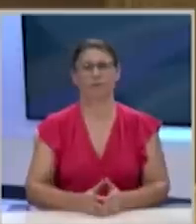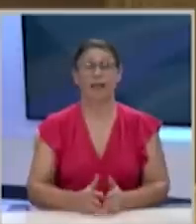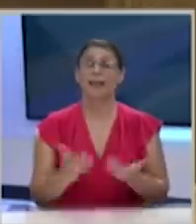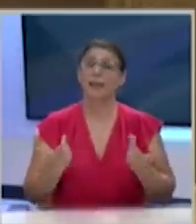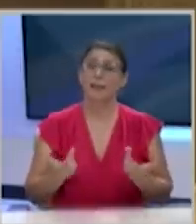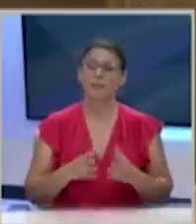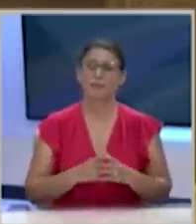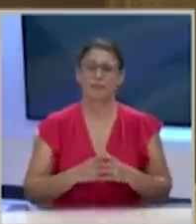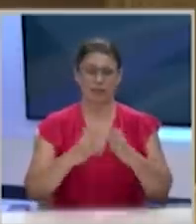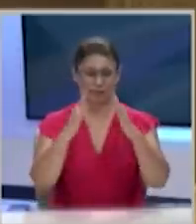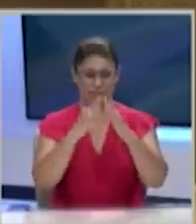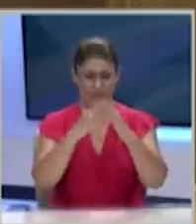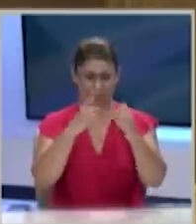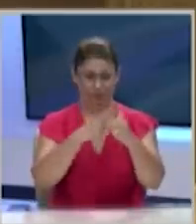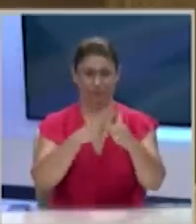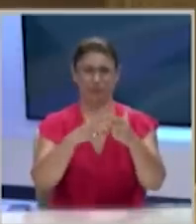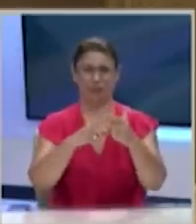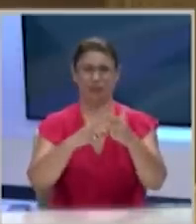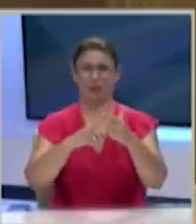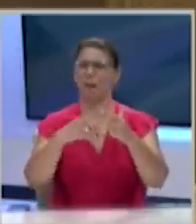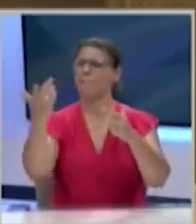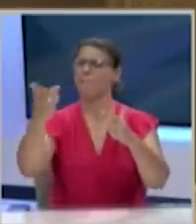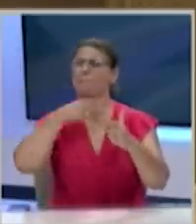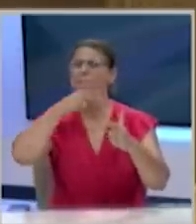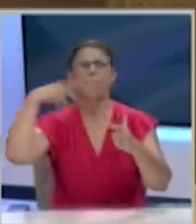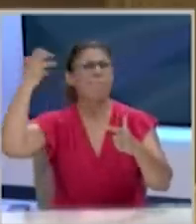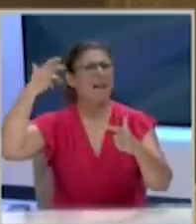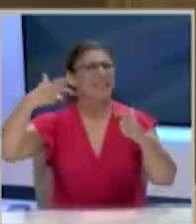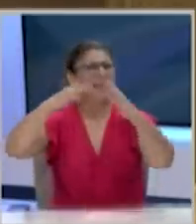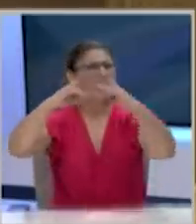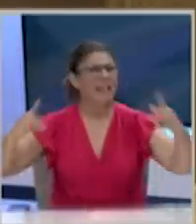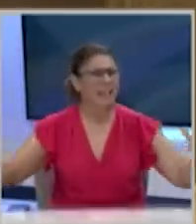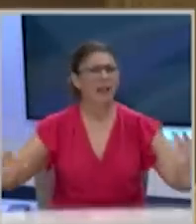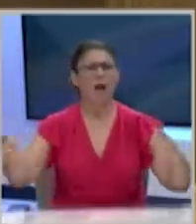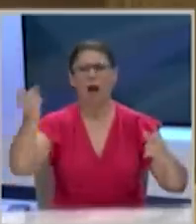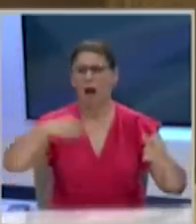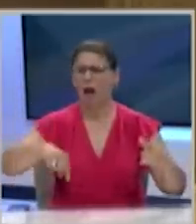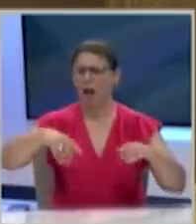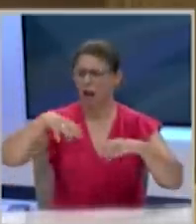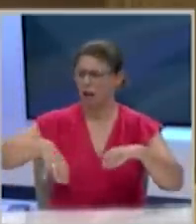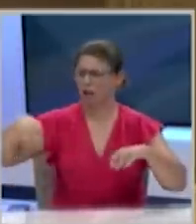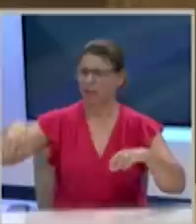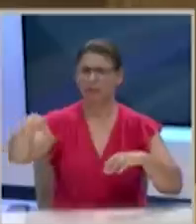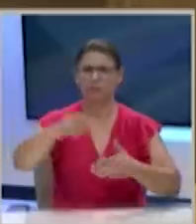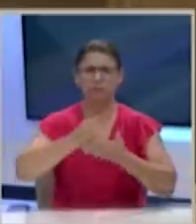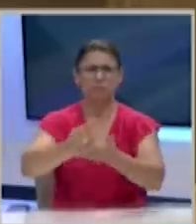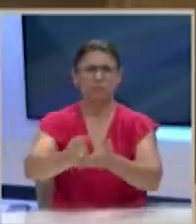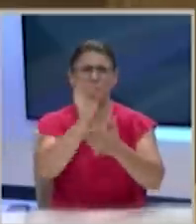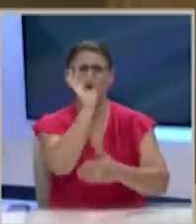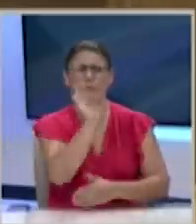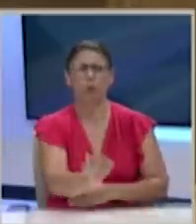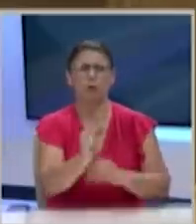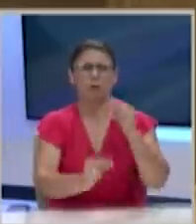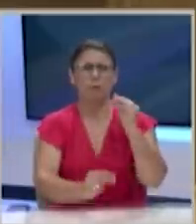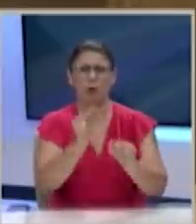Γιατί σπίτια, στάβλοι και άλλες εγκαταστάσεις δεν έχουν πάρει τίποτα. Τα προβλήματα είναι,